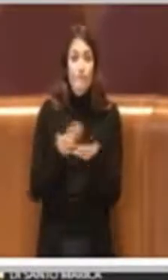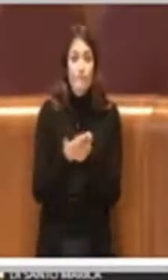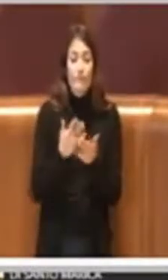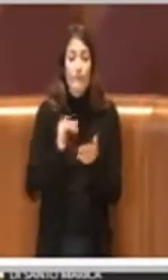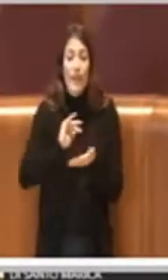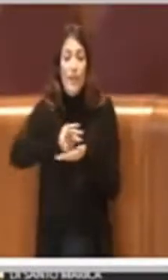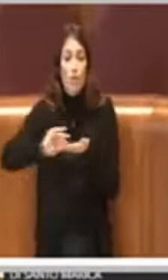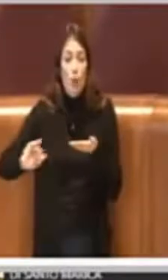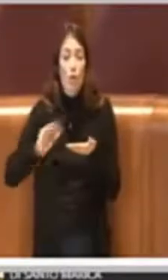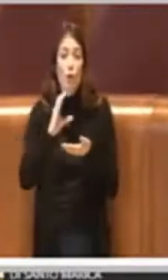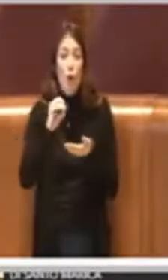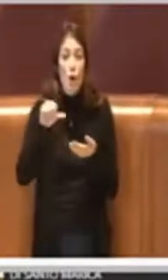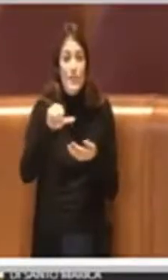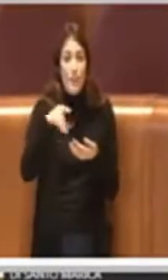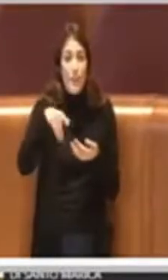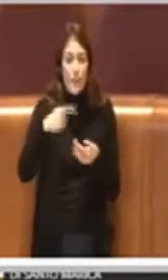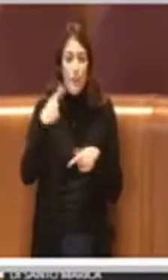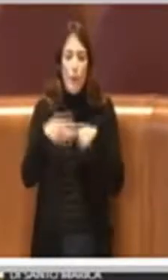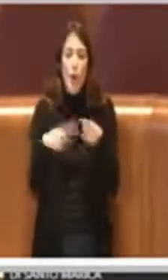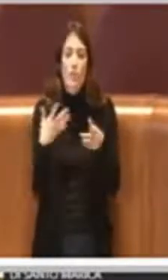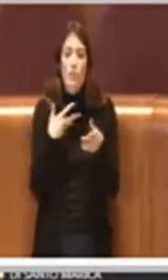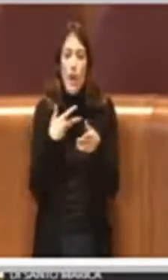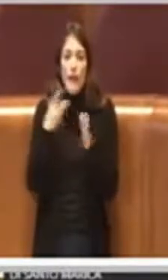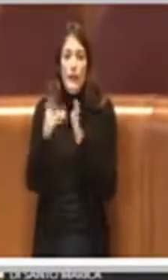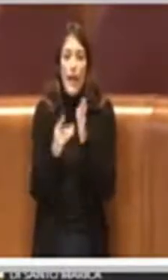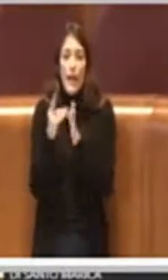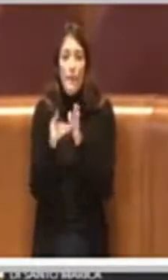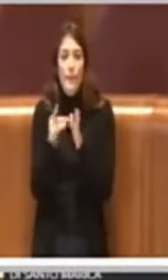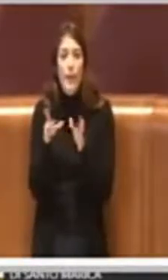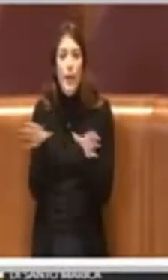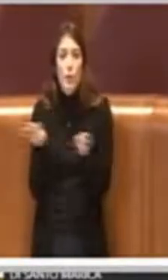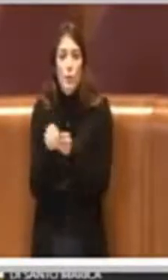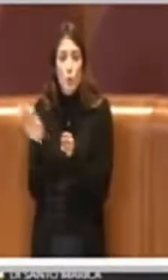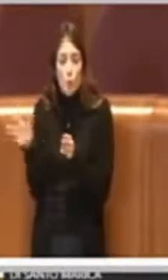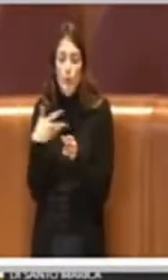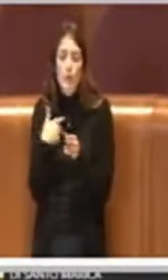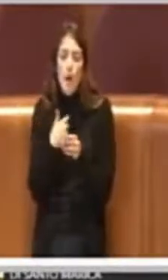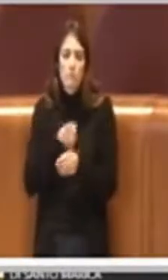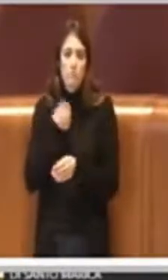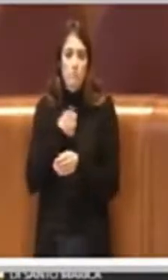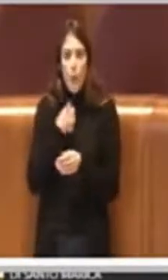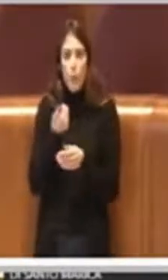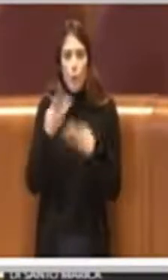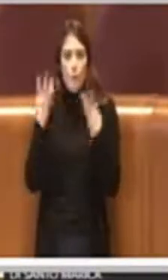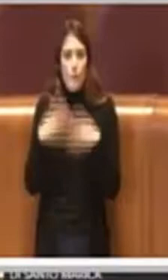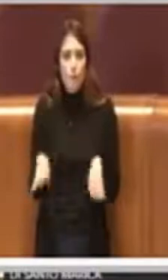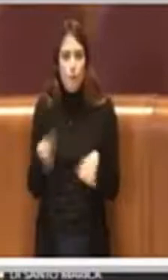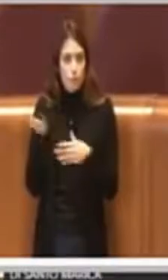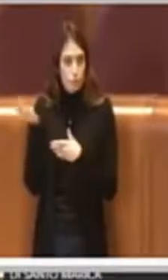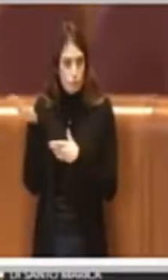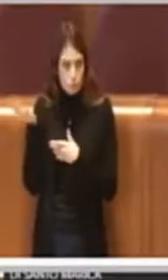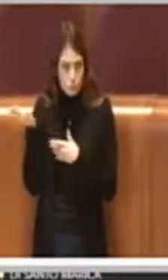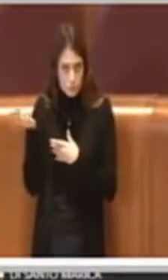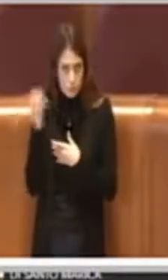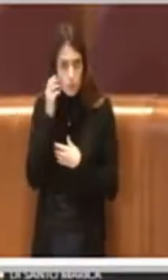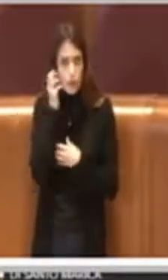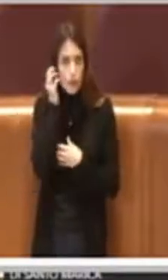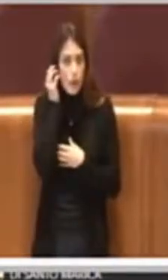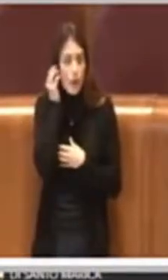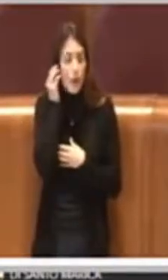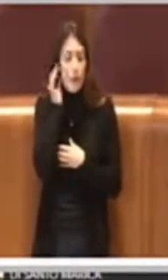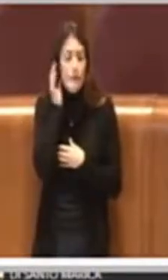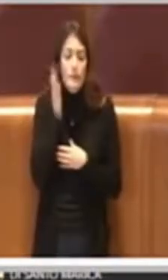una delibera di giunta che ha fatto direttamente questa cosa e quindi abbiamo